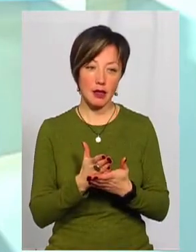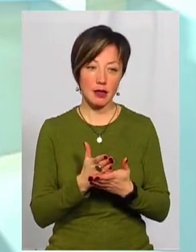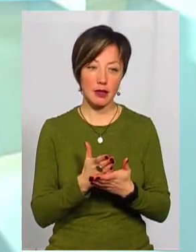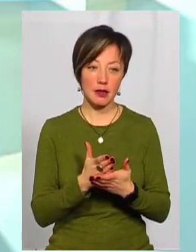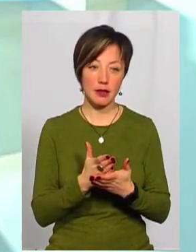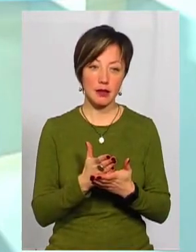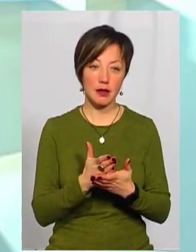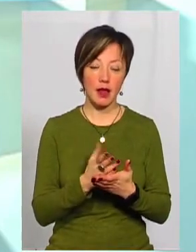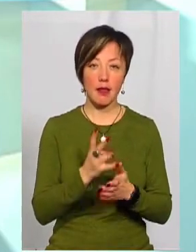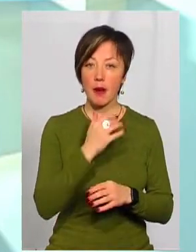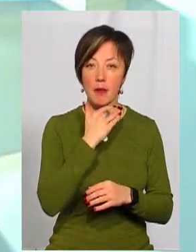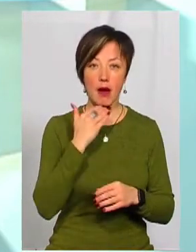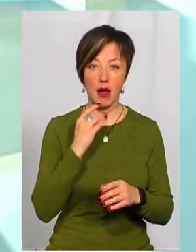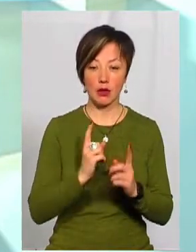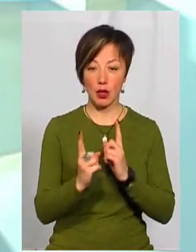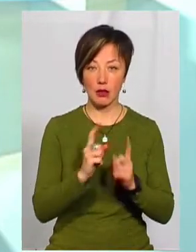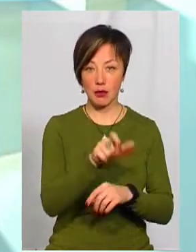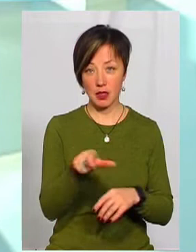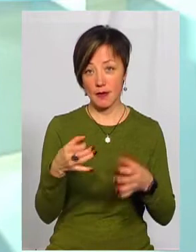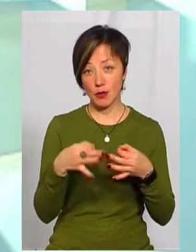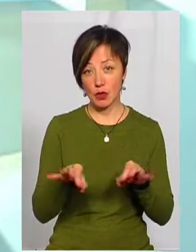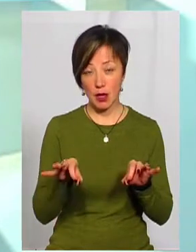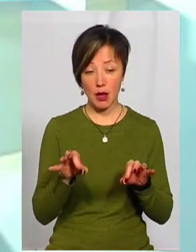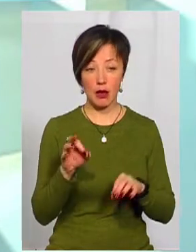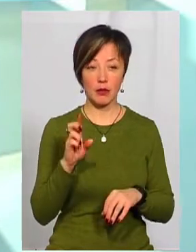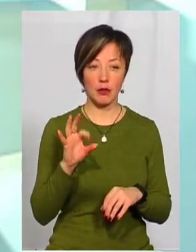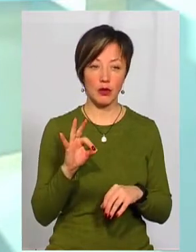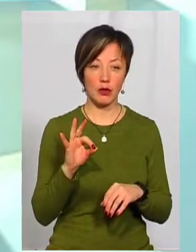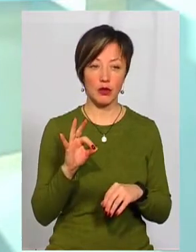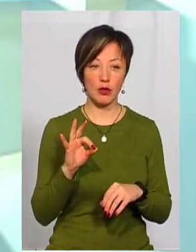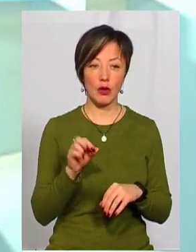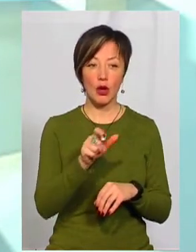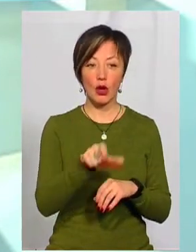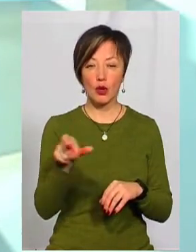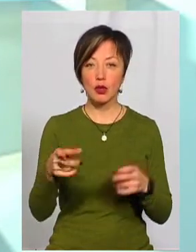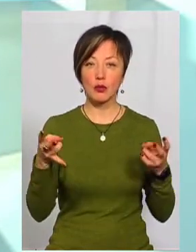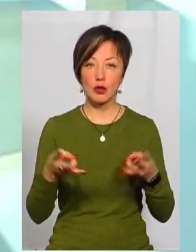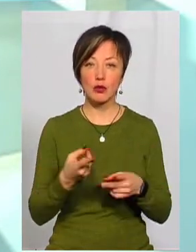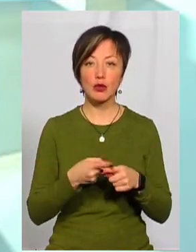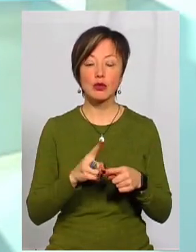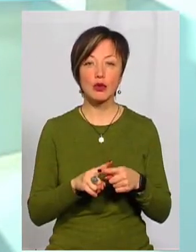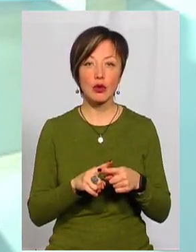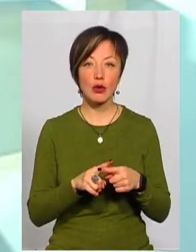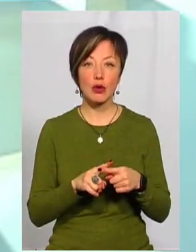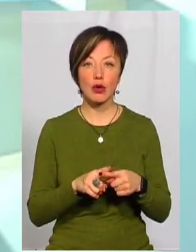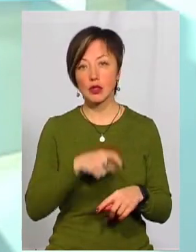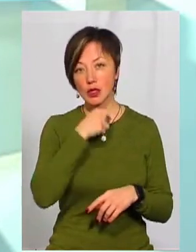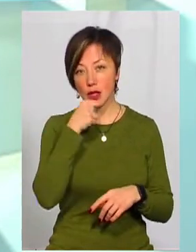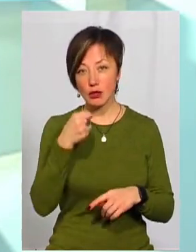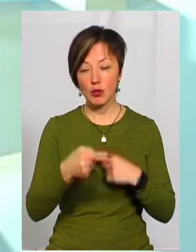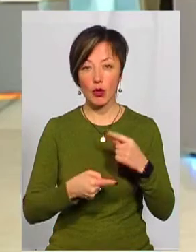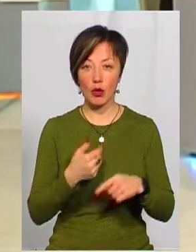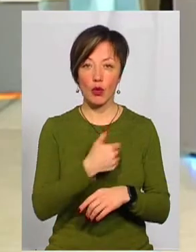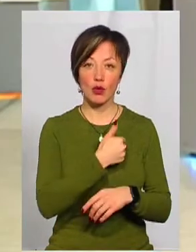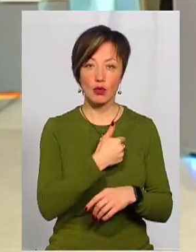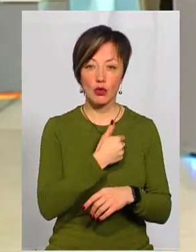які небагато їде пасажирів, але ми їх випускаємо, тому що люди потребують цього, є люди старшого покоління,